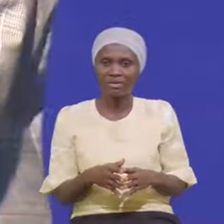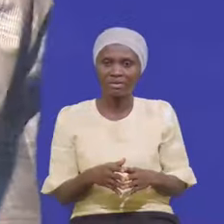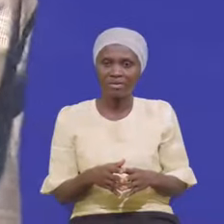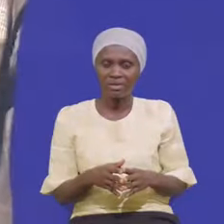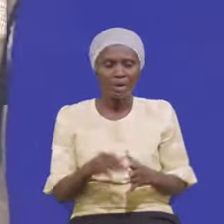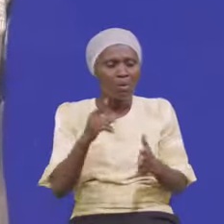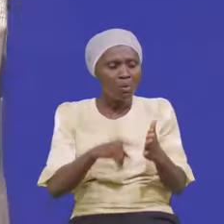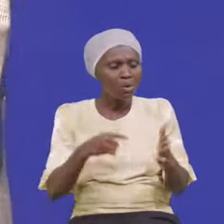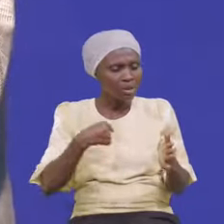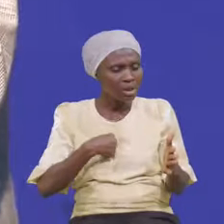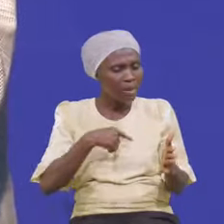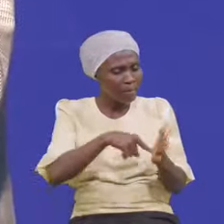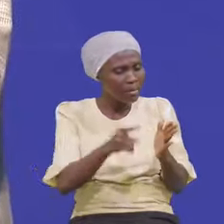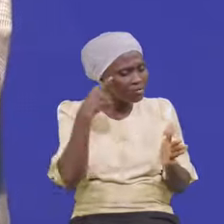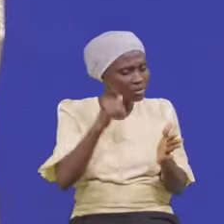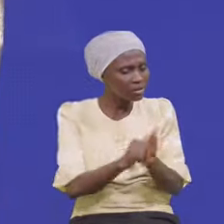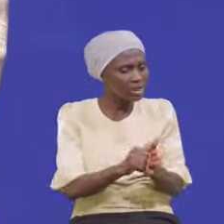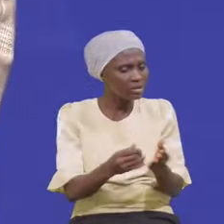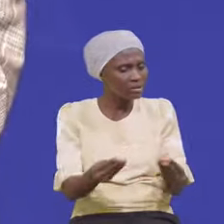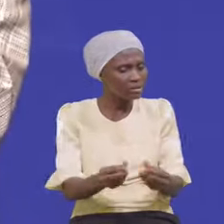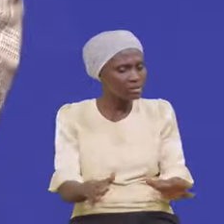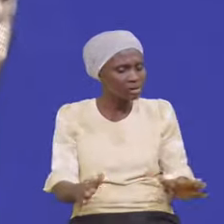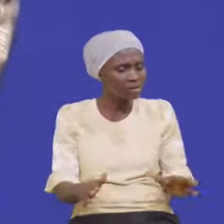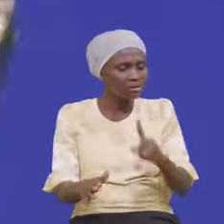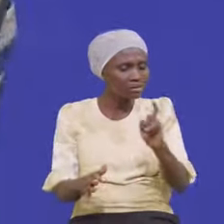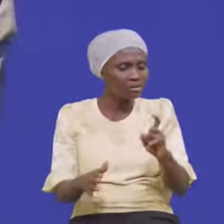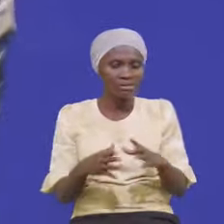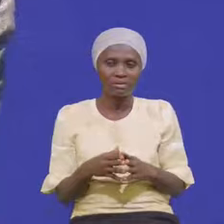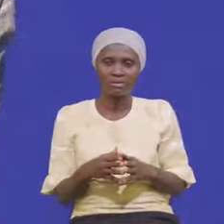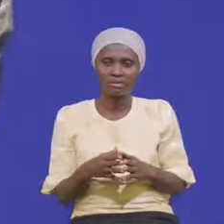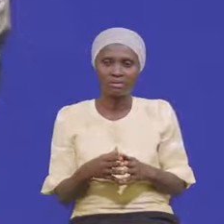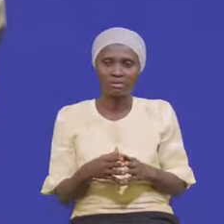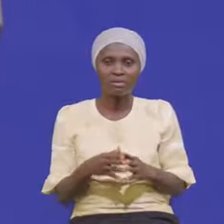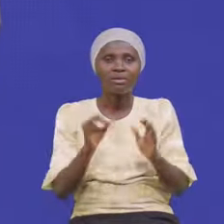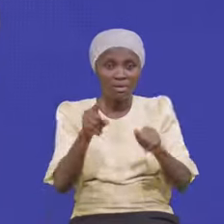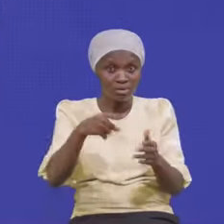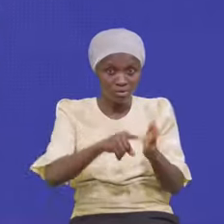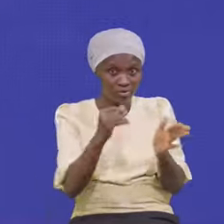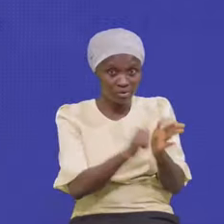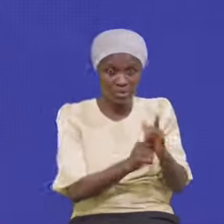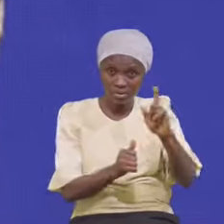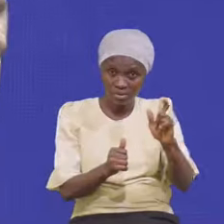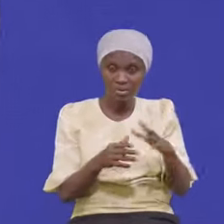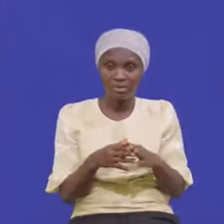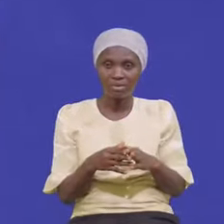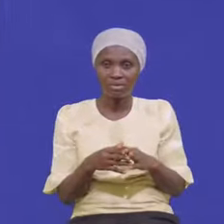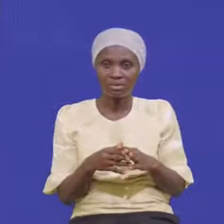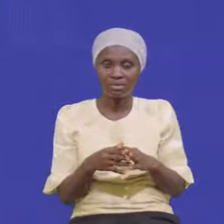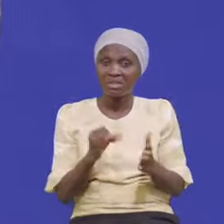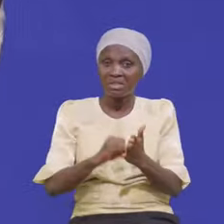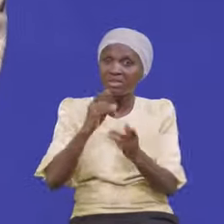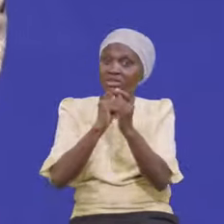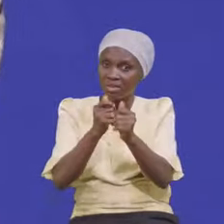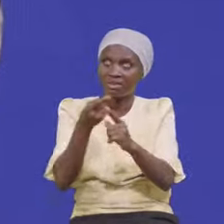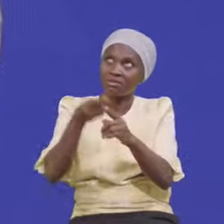What did I pay for the solid ground? ఈ స్థిరమైన నేల కోసం నేను ఏం చెల్లించాను? Can you pay for that? దాని కోసం మీరు ఏమైనా చెల్లిస్తారా? The gift